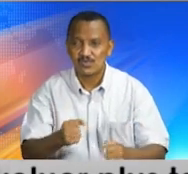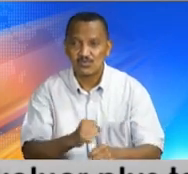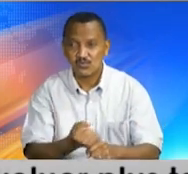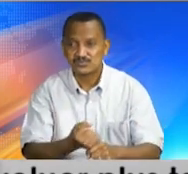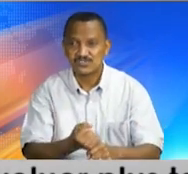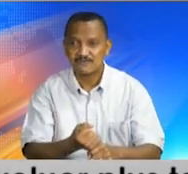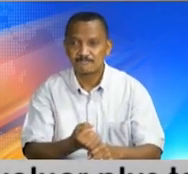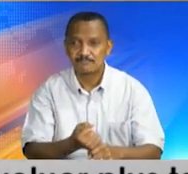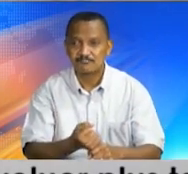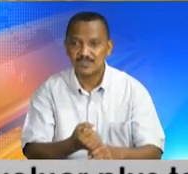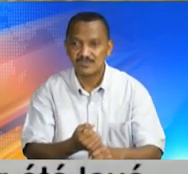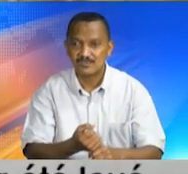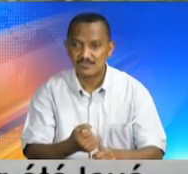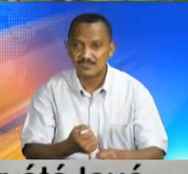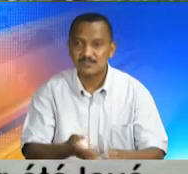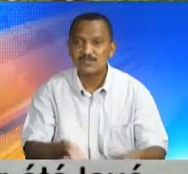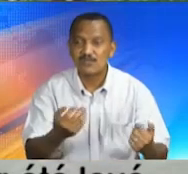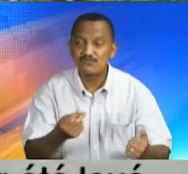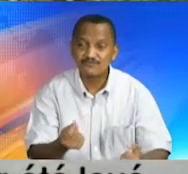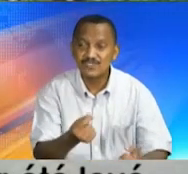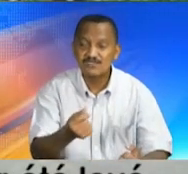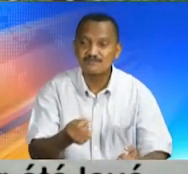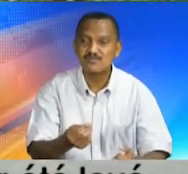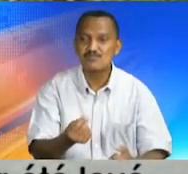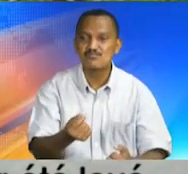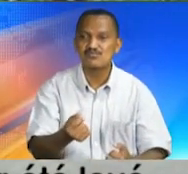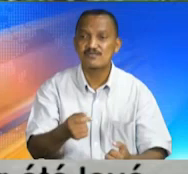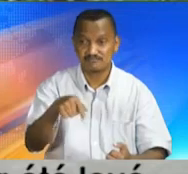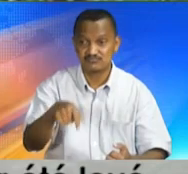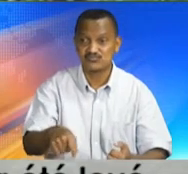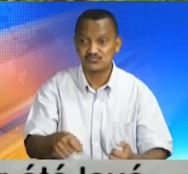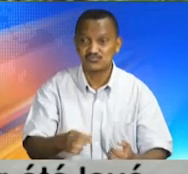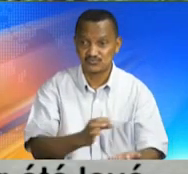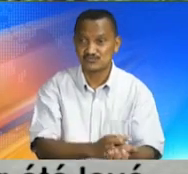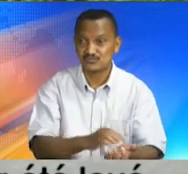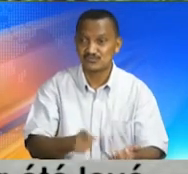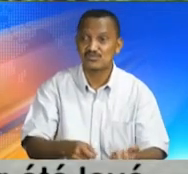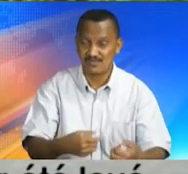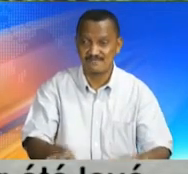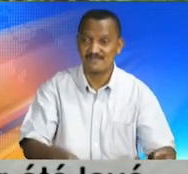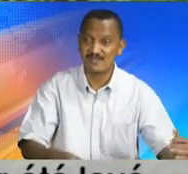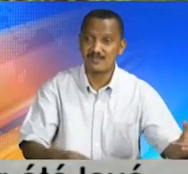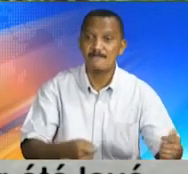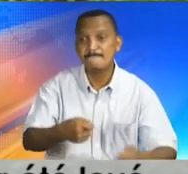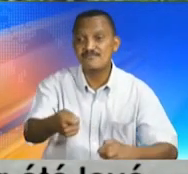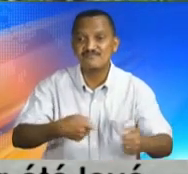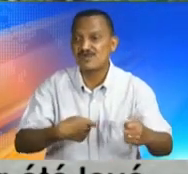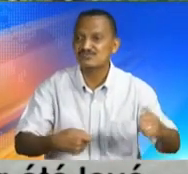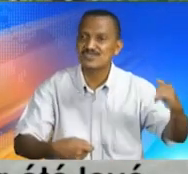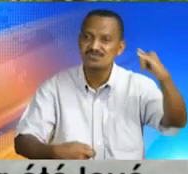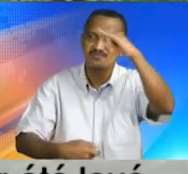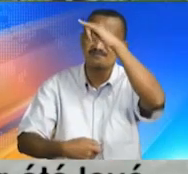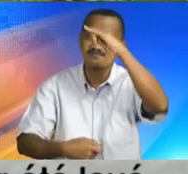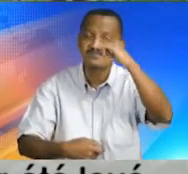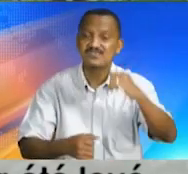mety anao fitadiavana. Tsika izany amin'izao fotoana izao amin'ny lafin'ny fanondranana dia efa manondrana antsika satria efa mivaha izany a le